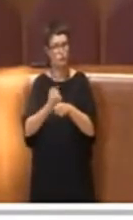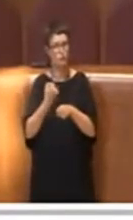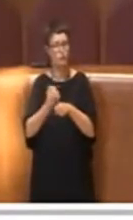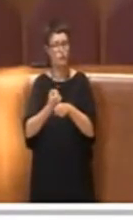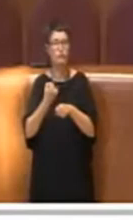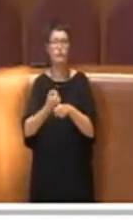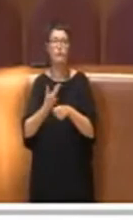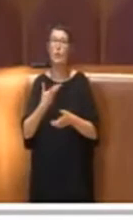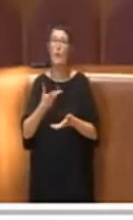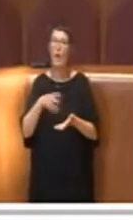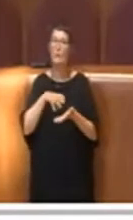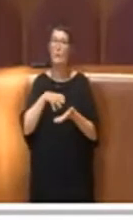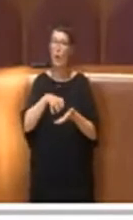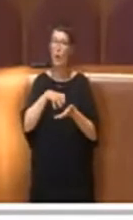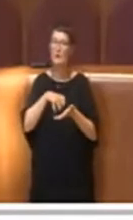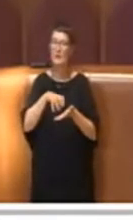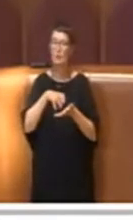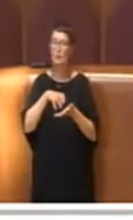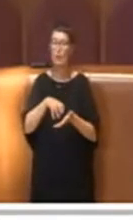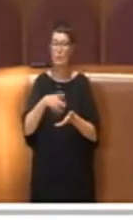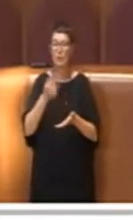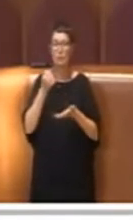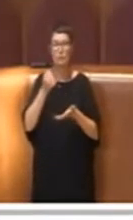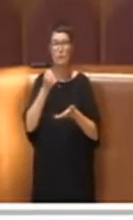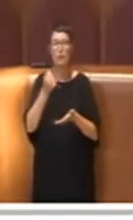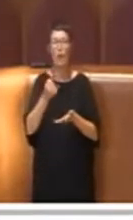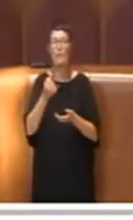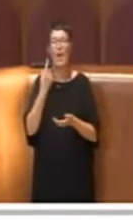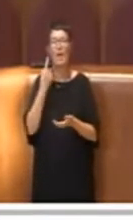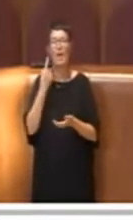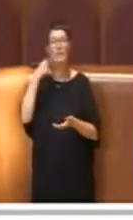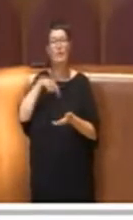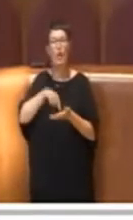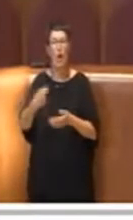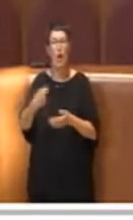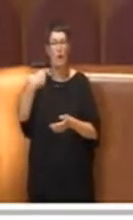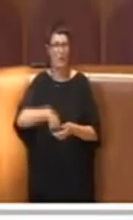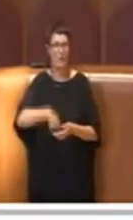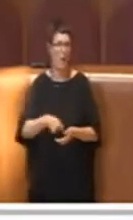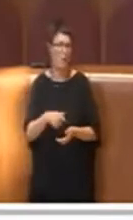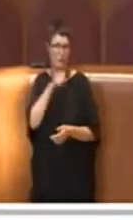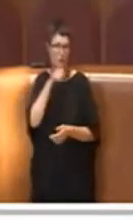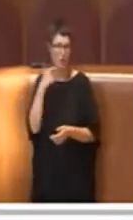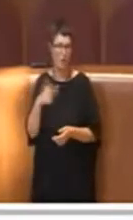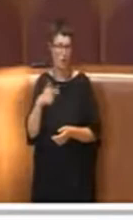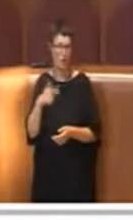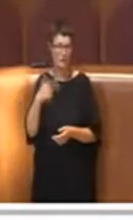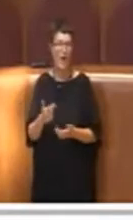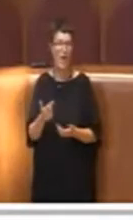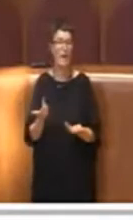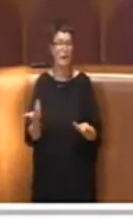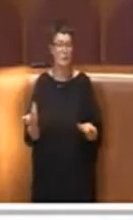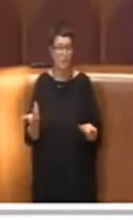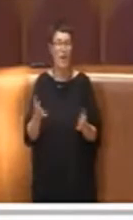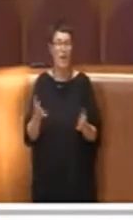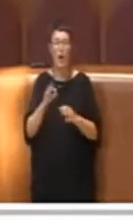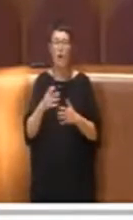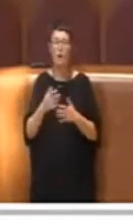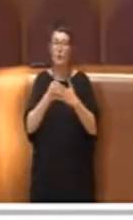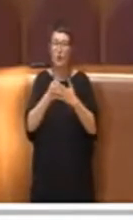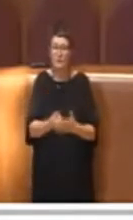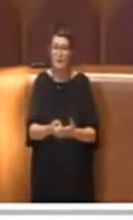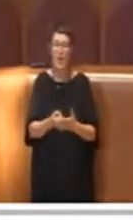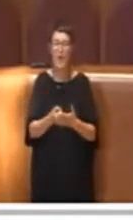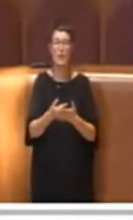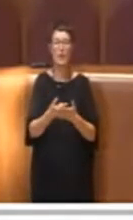perduto, con il sostegno della cassa integrazione che è stato rallentato ma adesso sembra essere finalmente arrivato e il comune